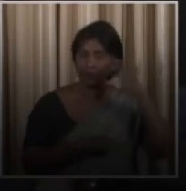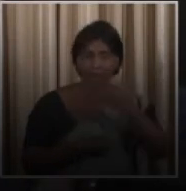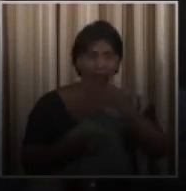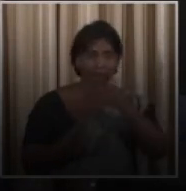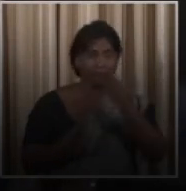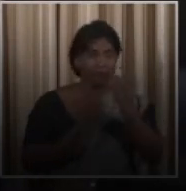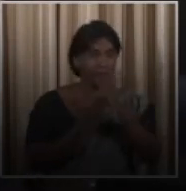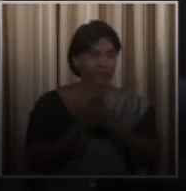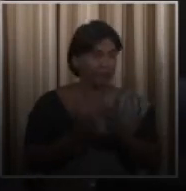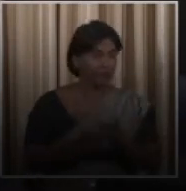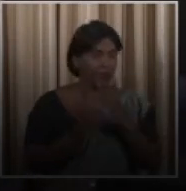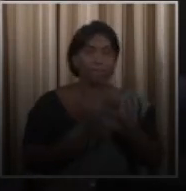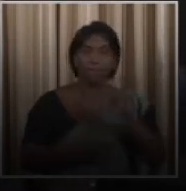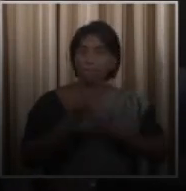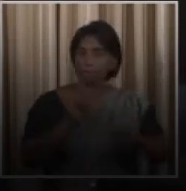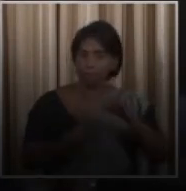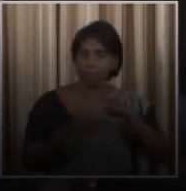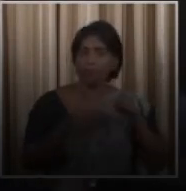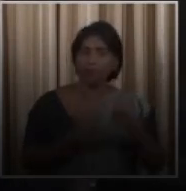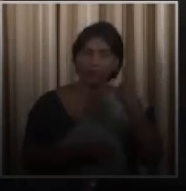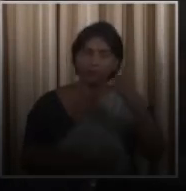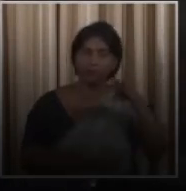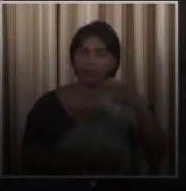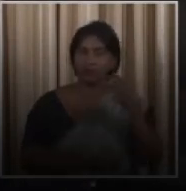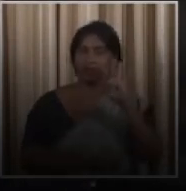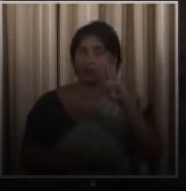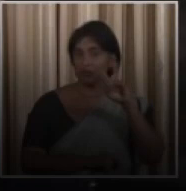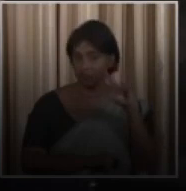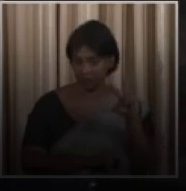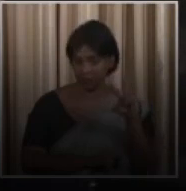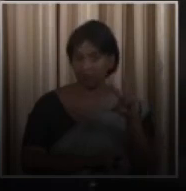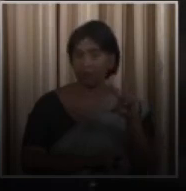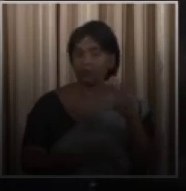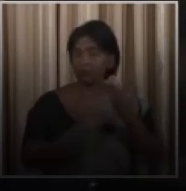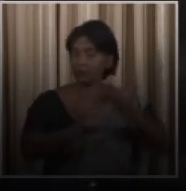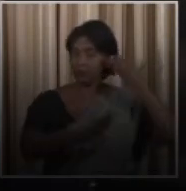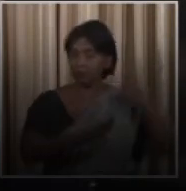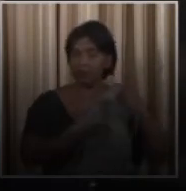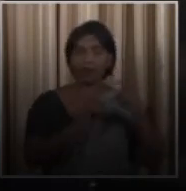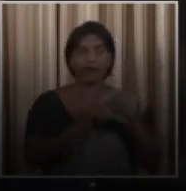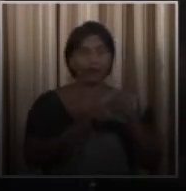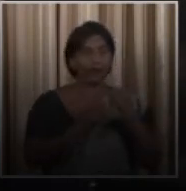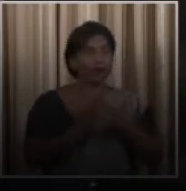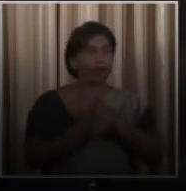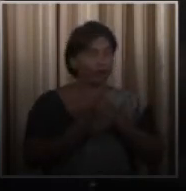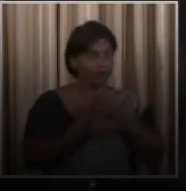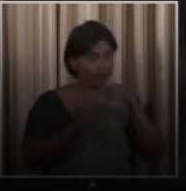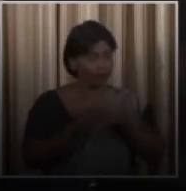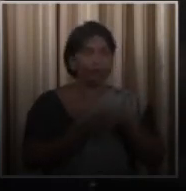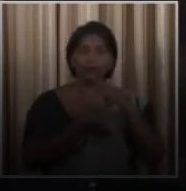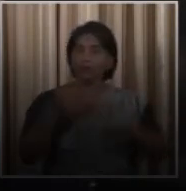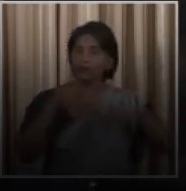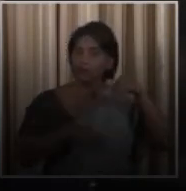අනුව ඇති කරපු පාර්ලිමේන්තු ක්‍රමය 1948 ඊට පෙර ඩොනමෝර් ක්‍රමය යටතේ පවා